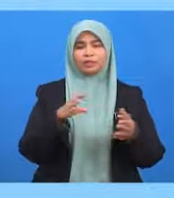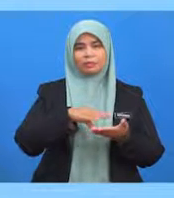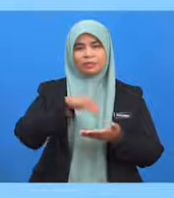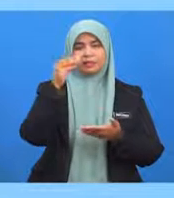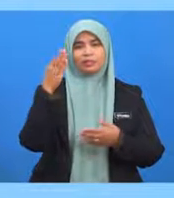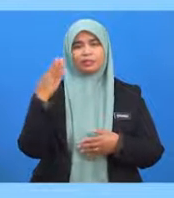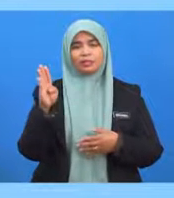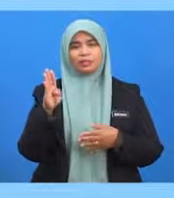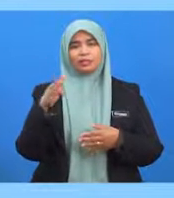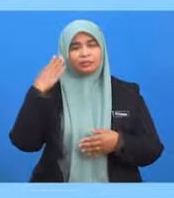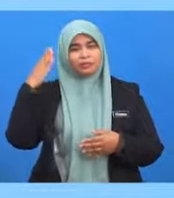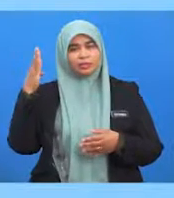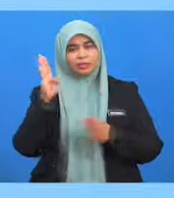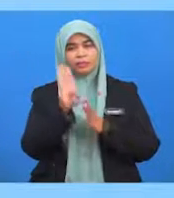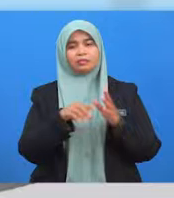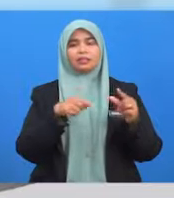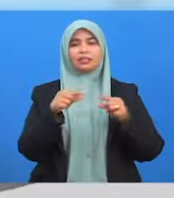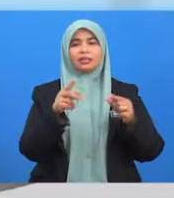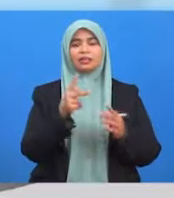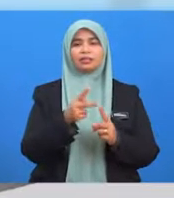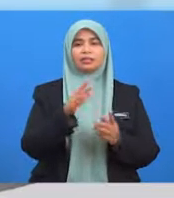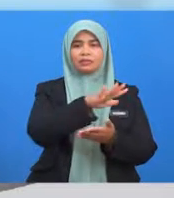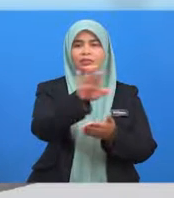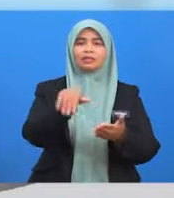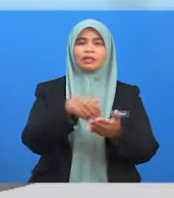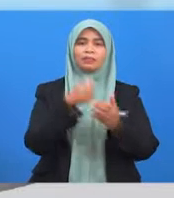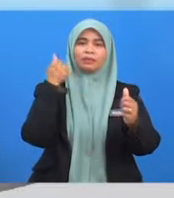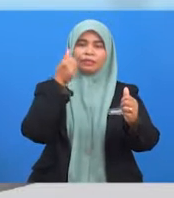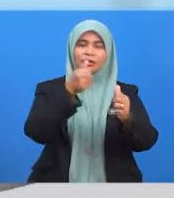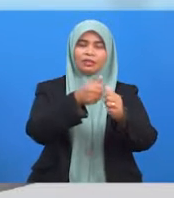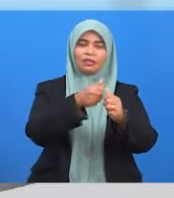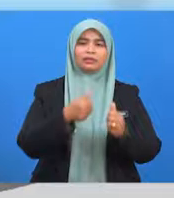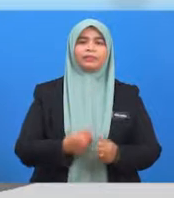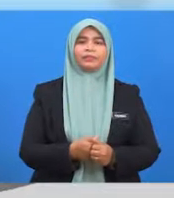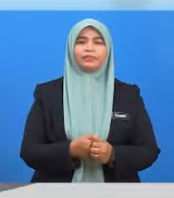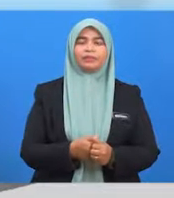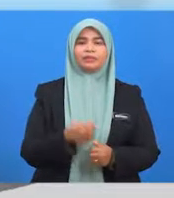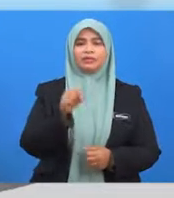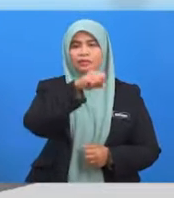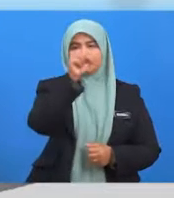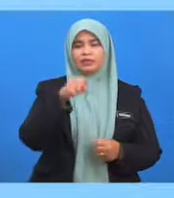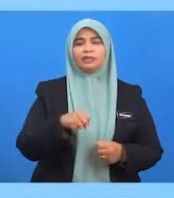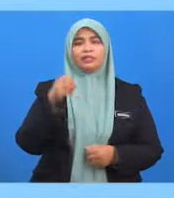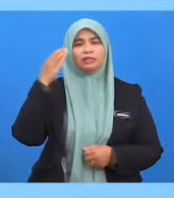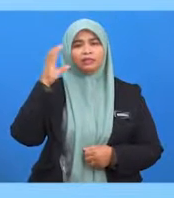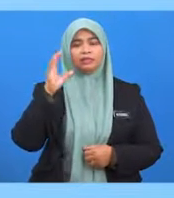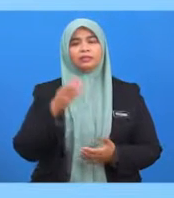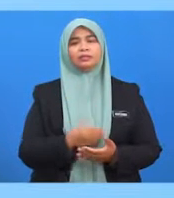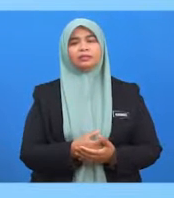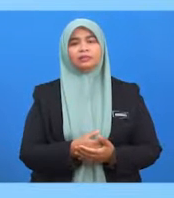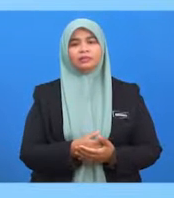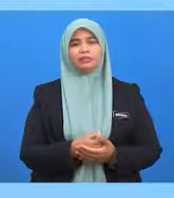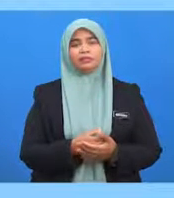bahawa bunyi bergerak ke semua arah. Soalan cikgu adalah,